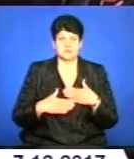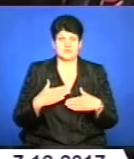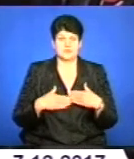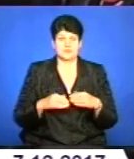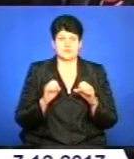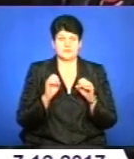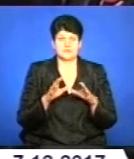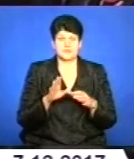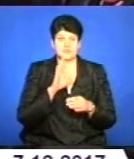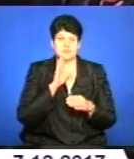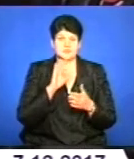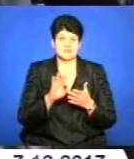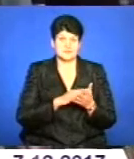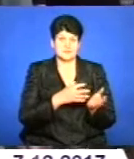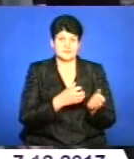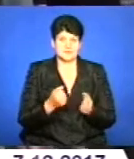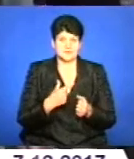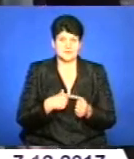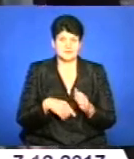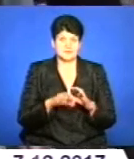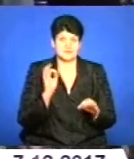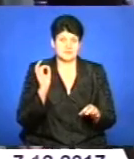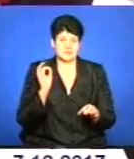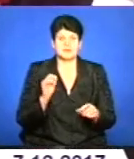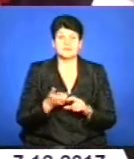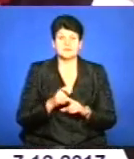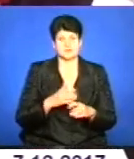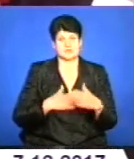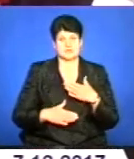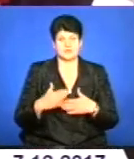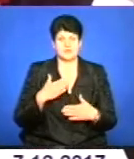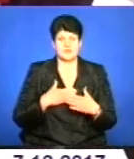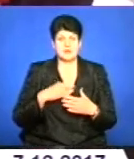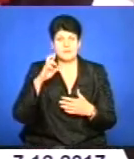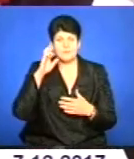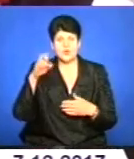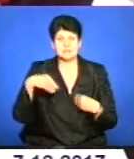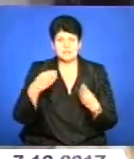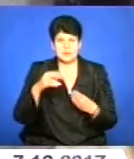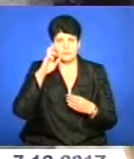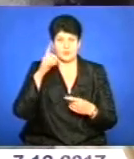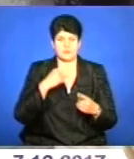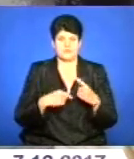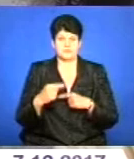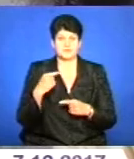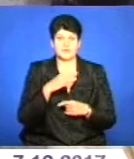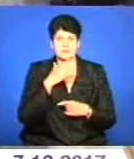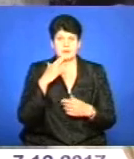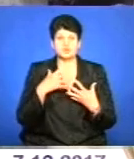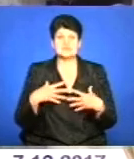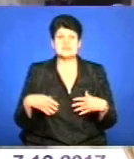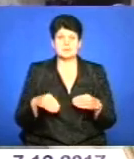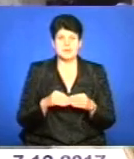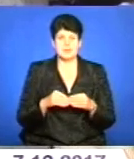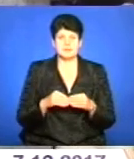що жіночка зразу собі придбала, вибрала, так що я дуже задоволена. Бог дає, Бог вертає. Багато дуже сімей, які